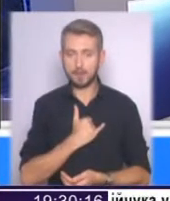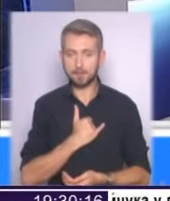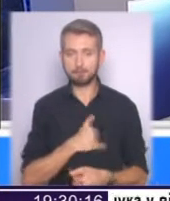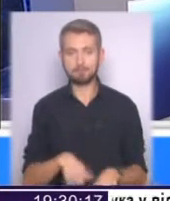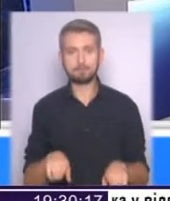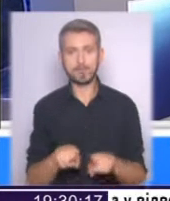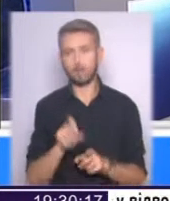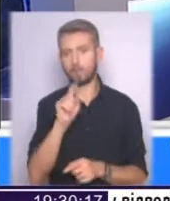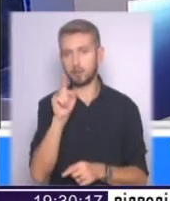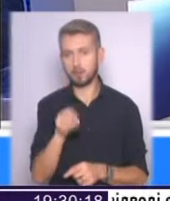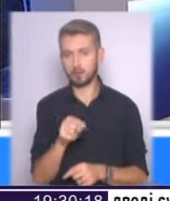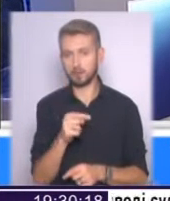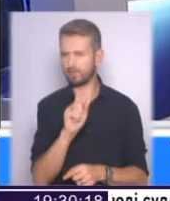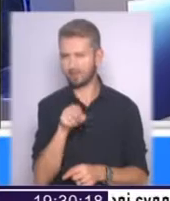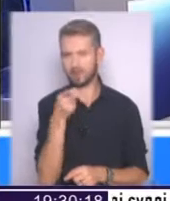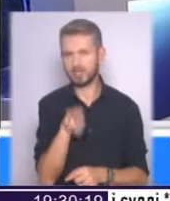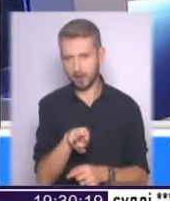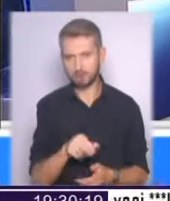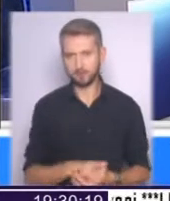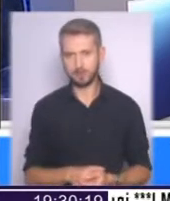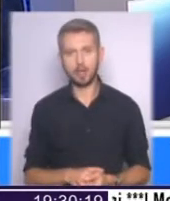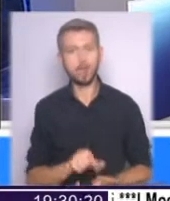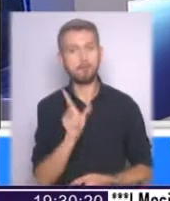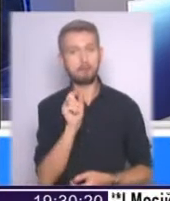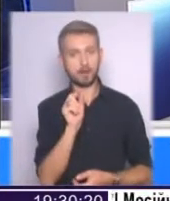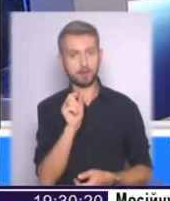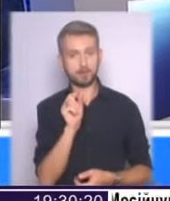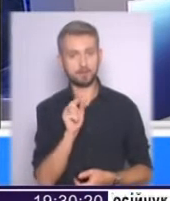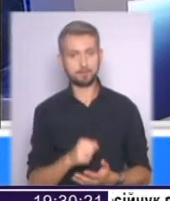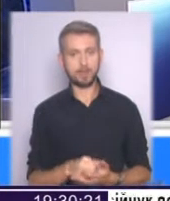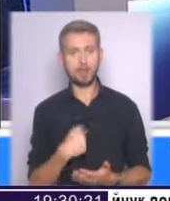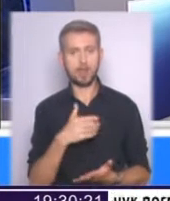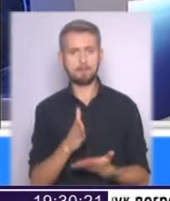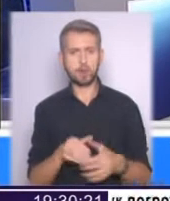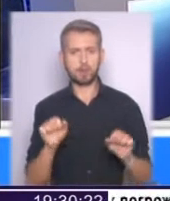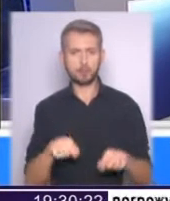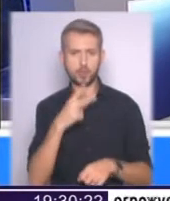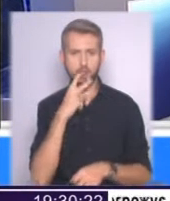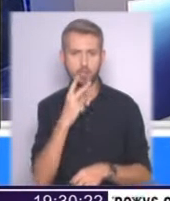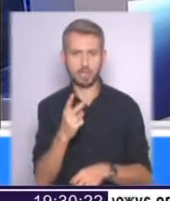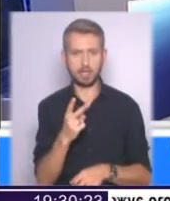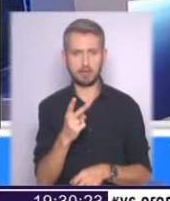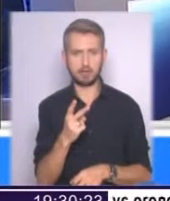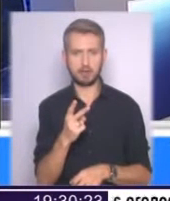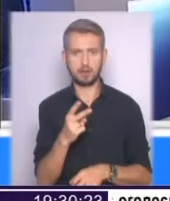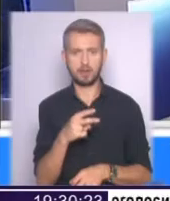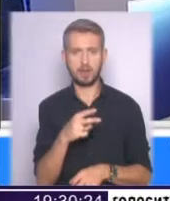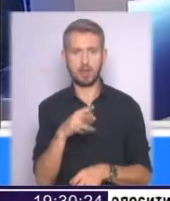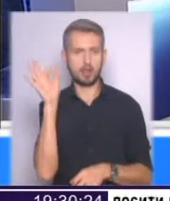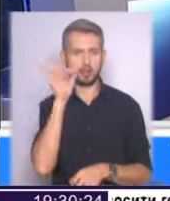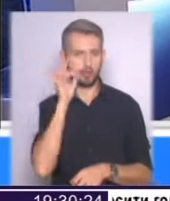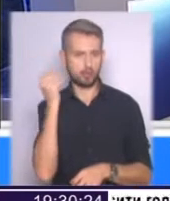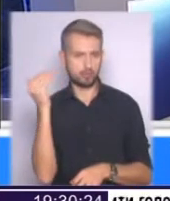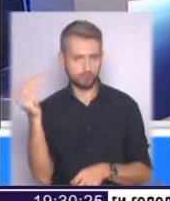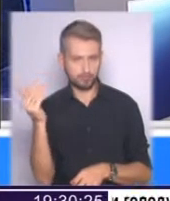такой вопрос, 2 вопроса. Первый. Я имею возможность смотреть Deutsche Welle